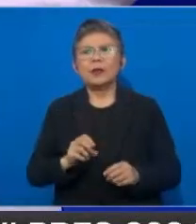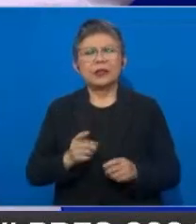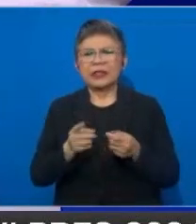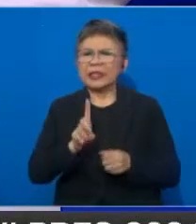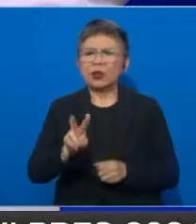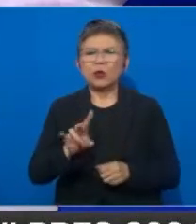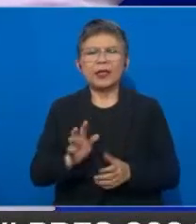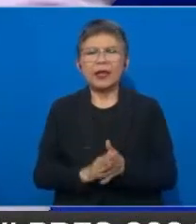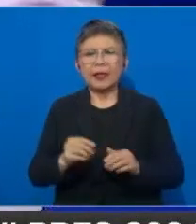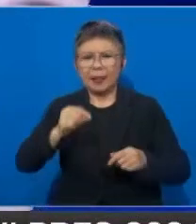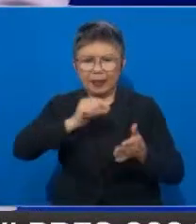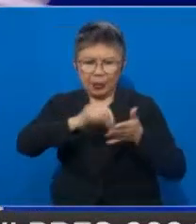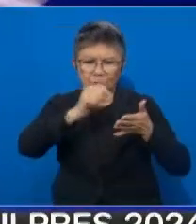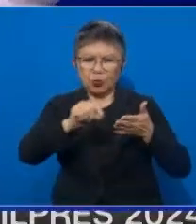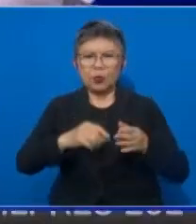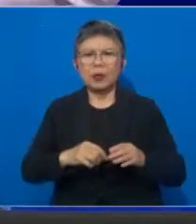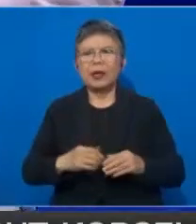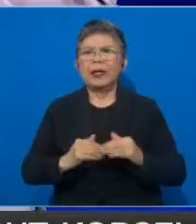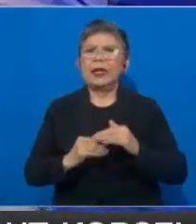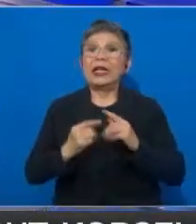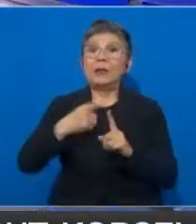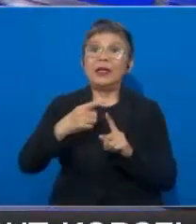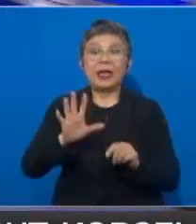melebihi 50%. Kita simak laporan khas redaksi.